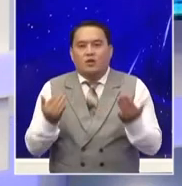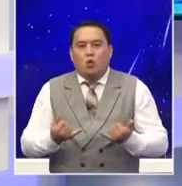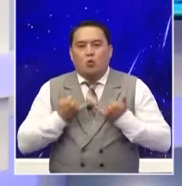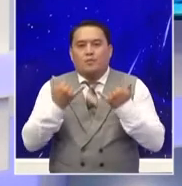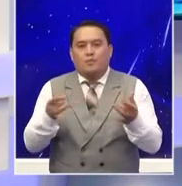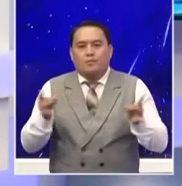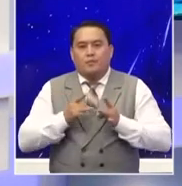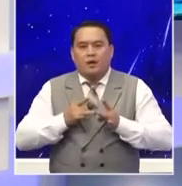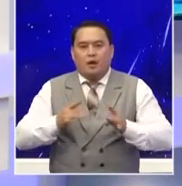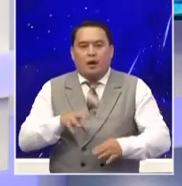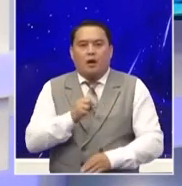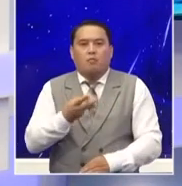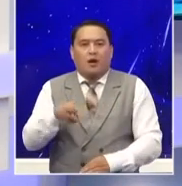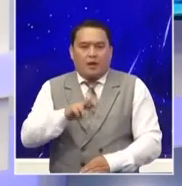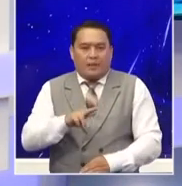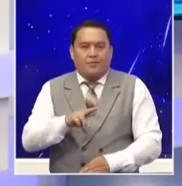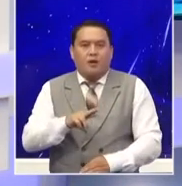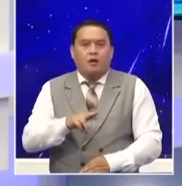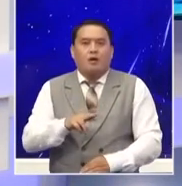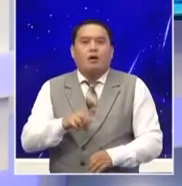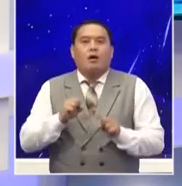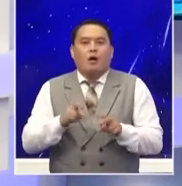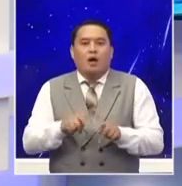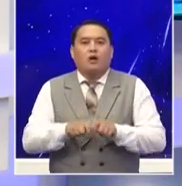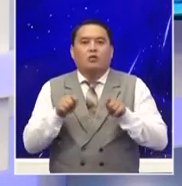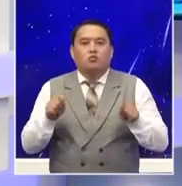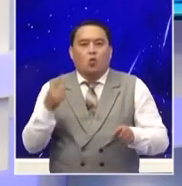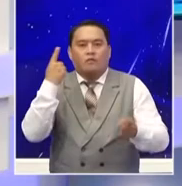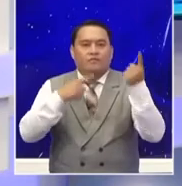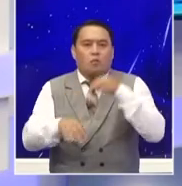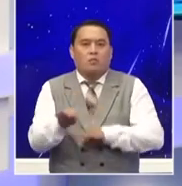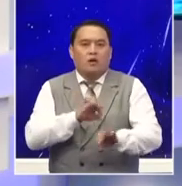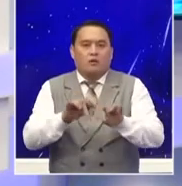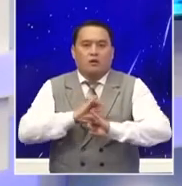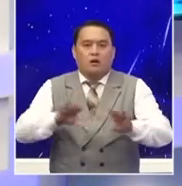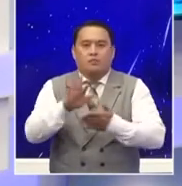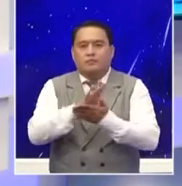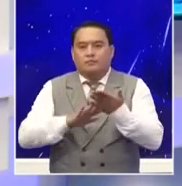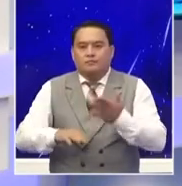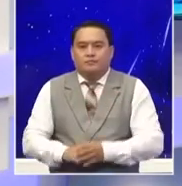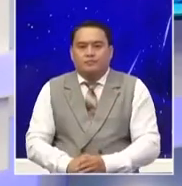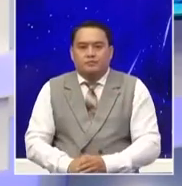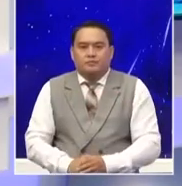юбилею великого мыслителя Абая Кунанбаева. Как рождался фильм и кто является автором проекта, узнаем из материалов сюжета.